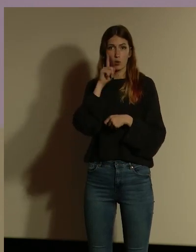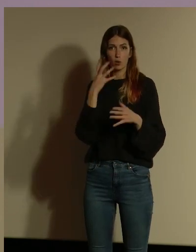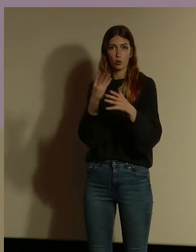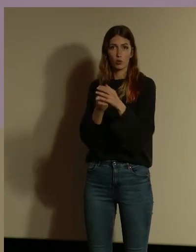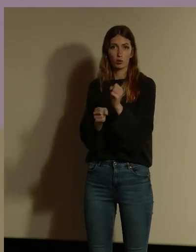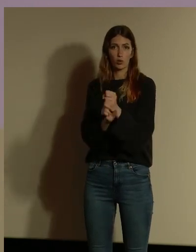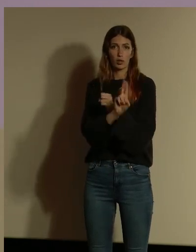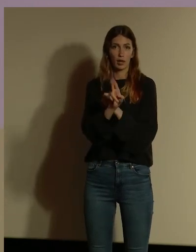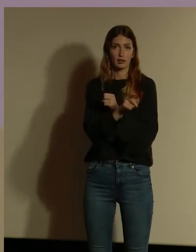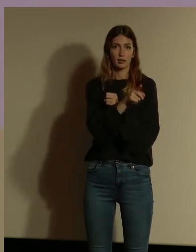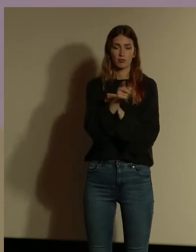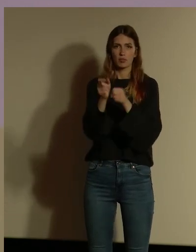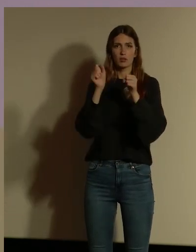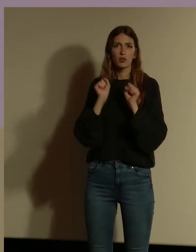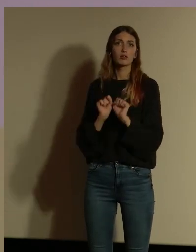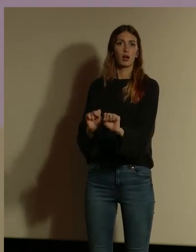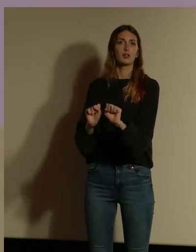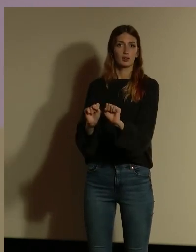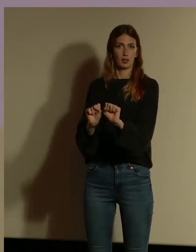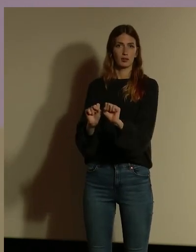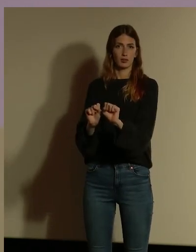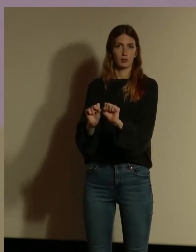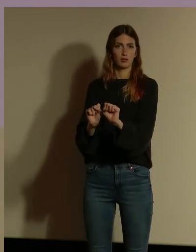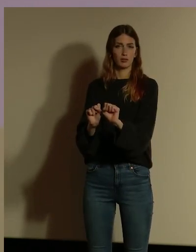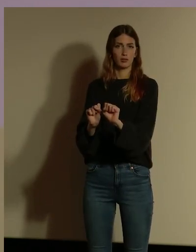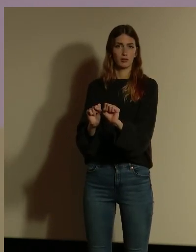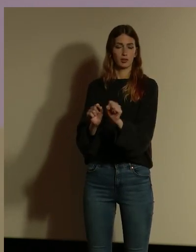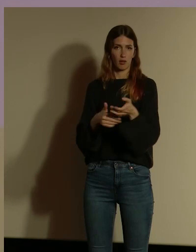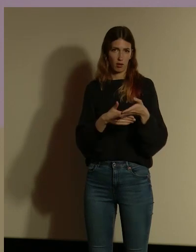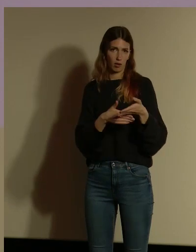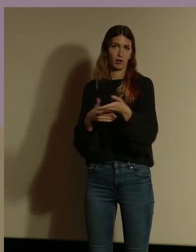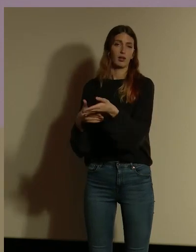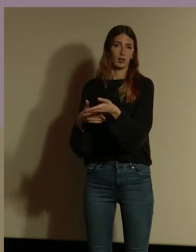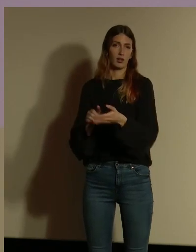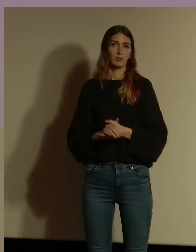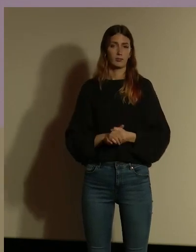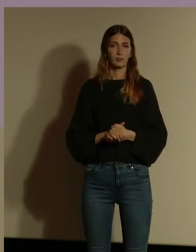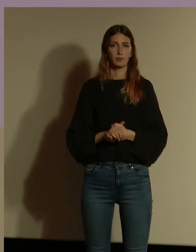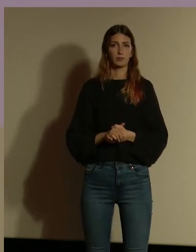töötate, astuksite välja ja tuleksite siin appi.